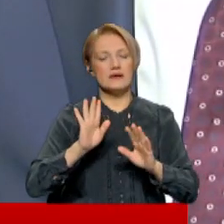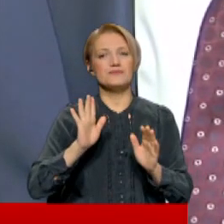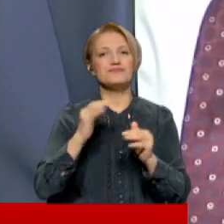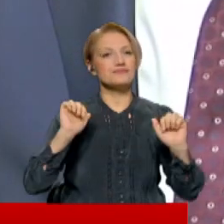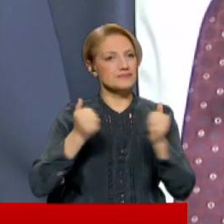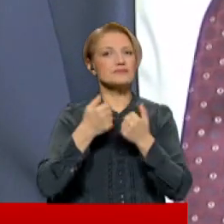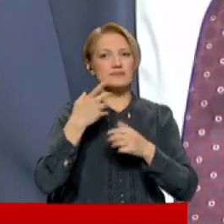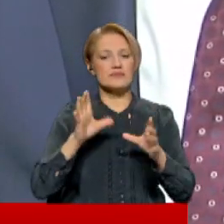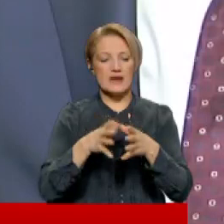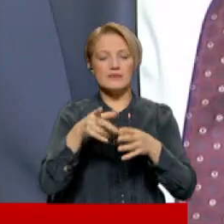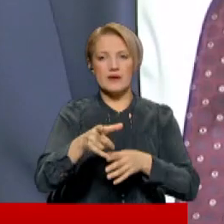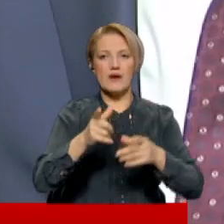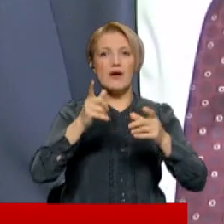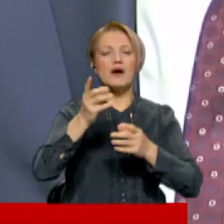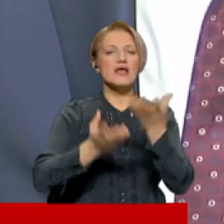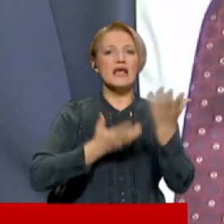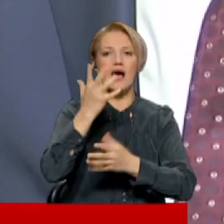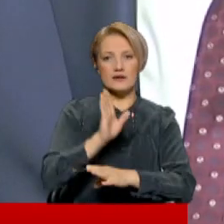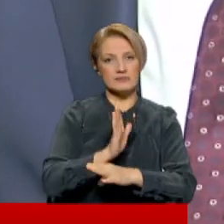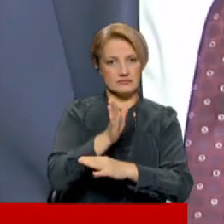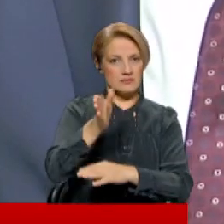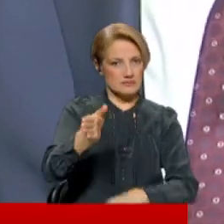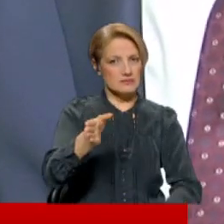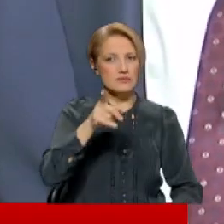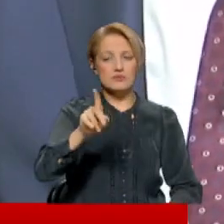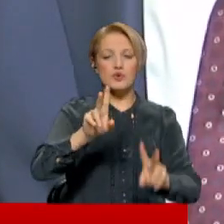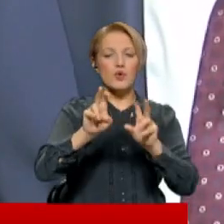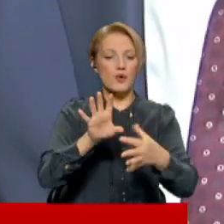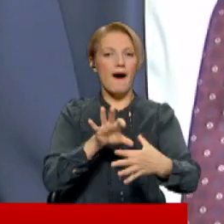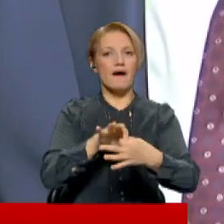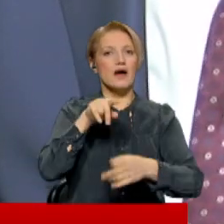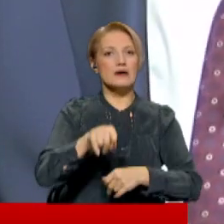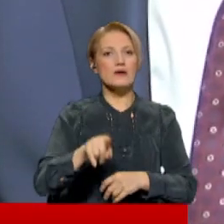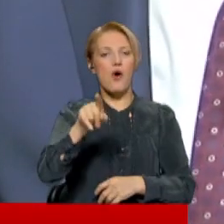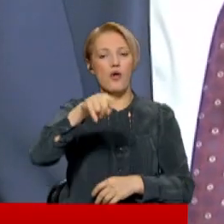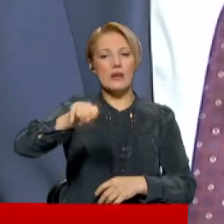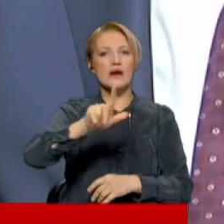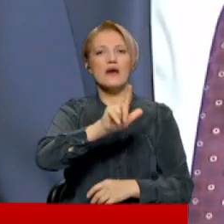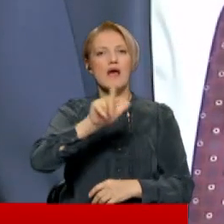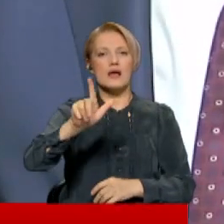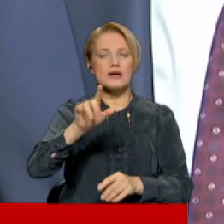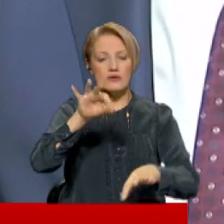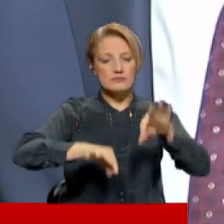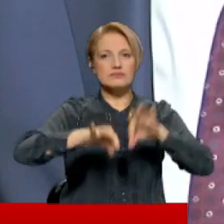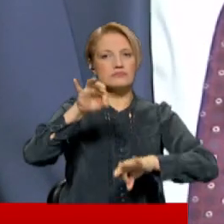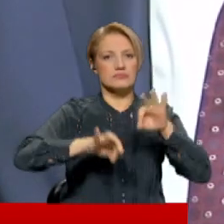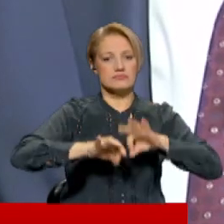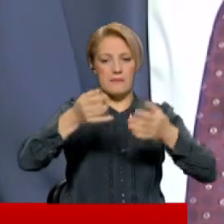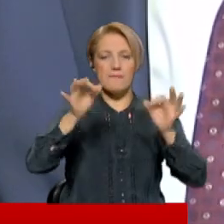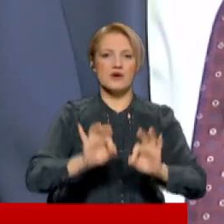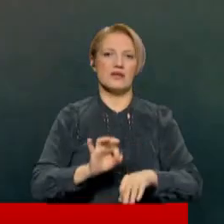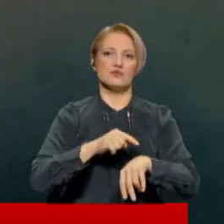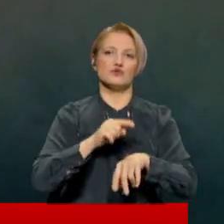ekibi olay mahalline intikal etmiş ve bu konuya ilişkin onlar da gerekli tetkikleri